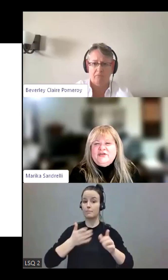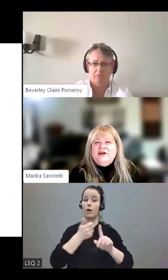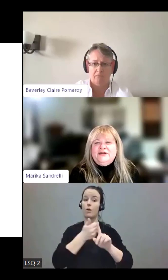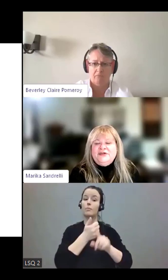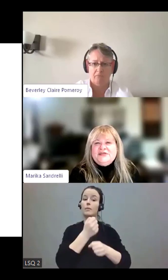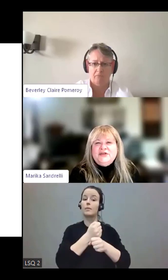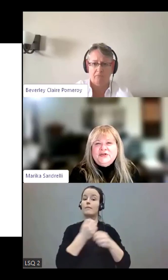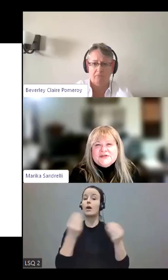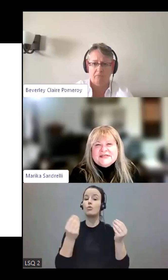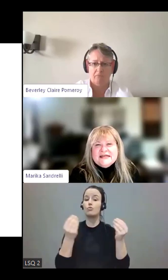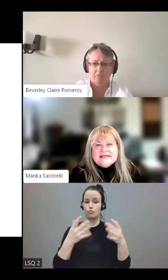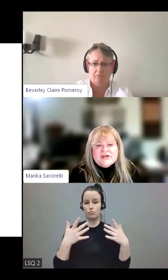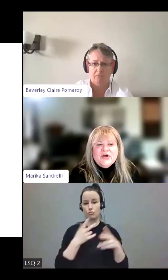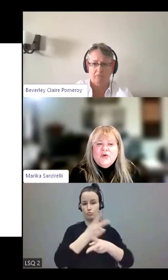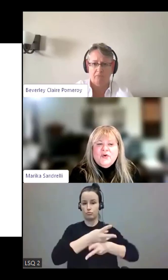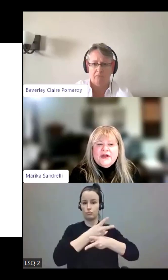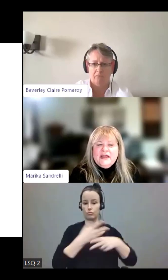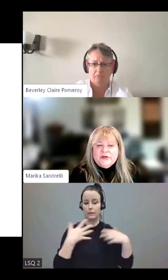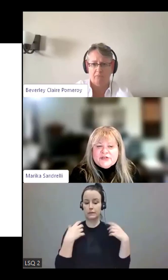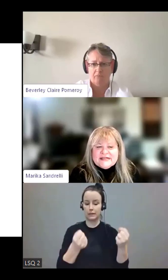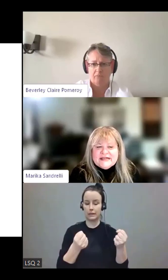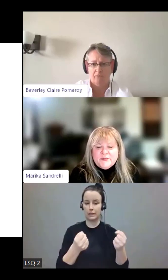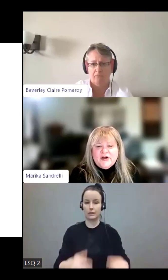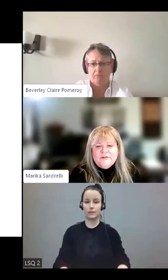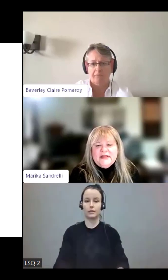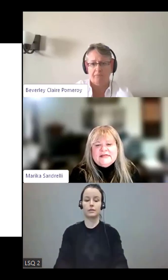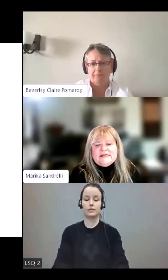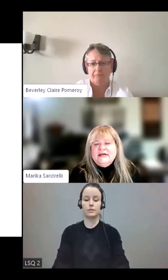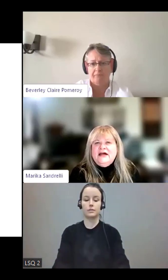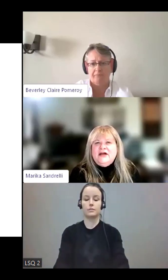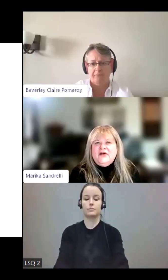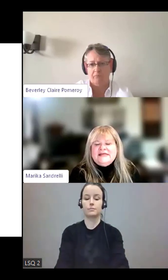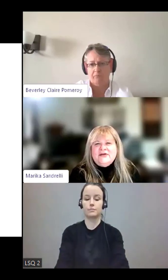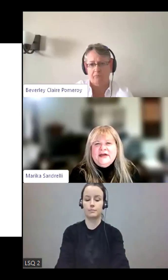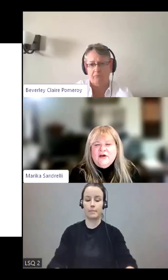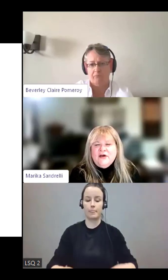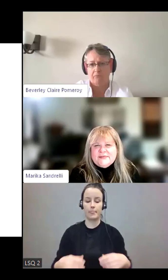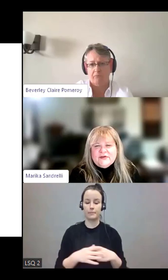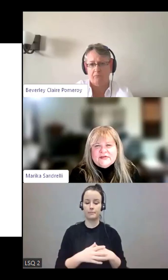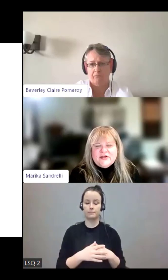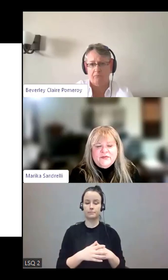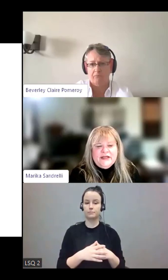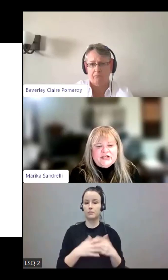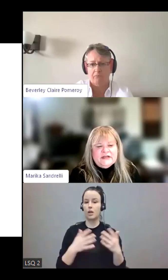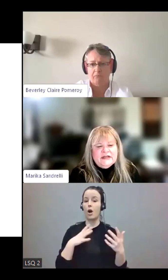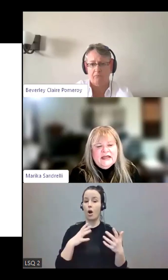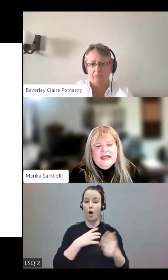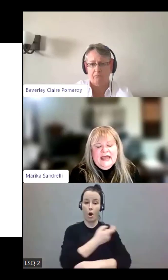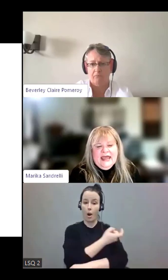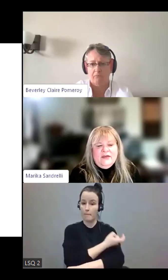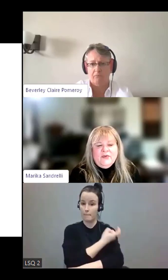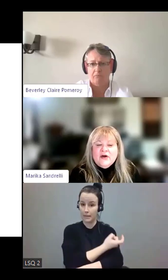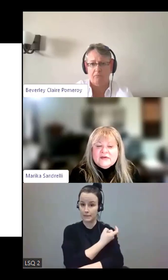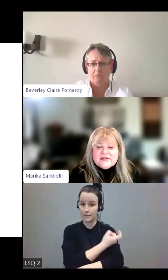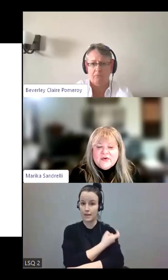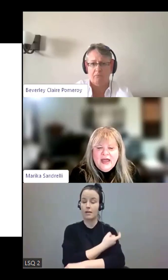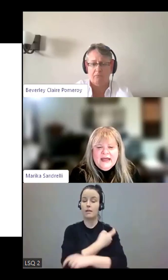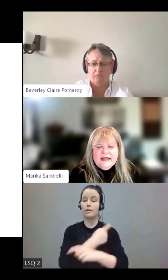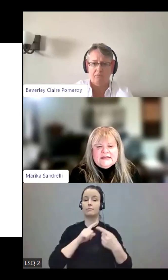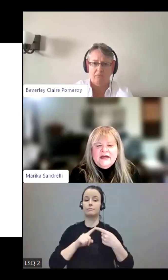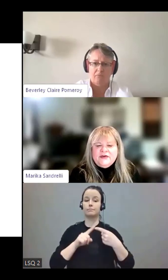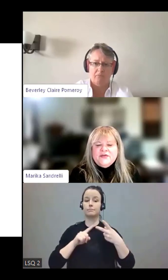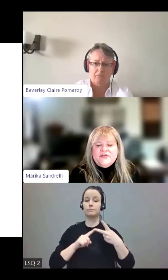environ, il y a des médecins et des infirmières qui travaillent dans 9 hôpitaux. Nous avons 139